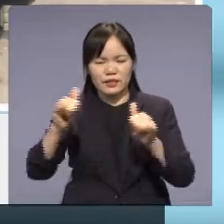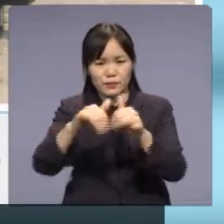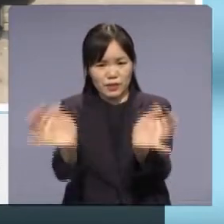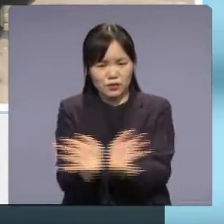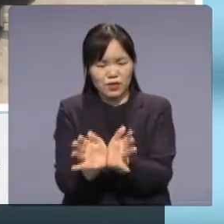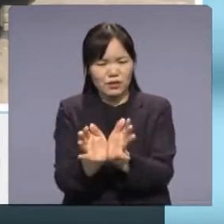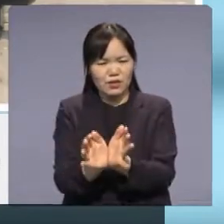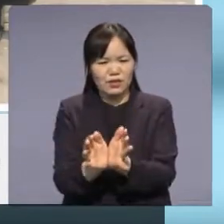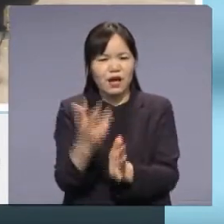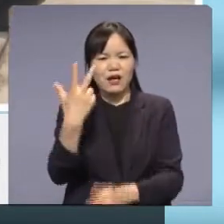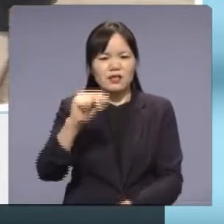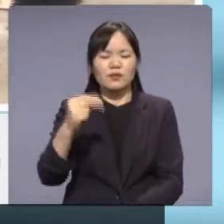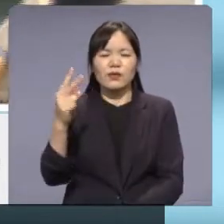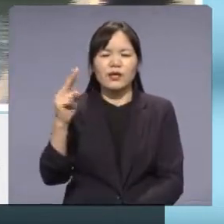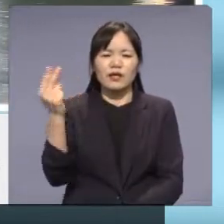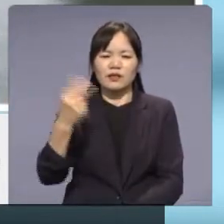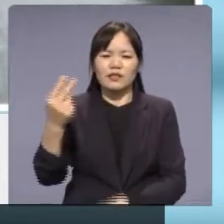명의